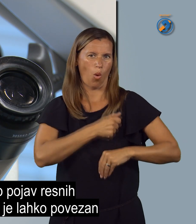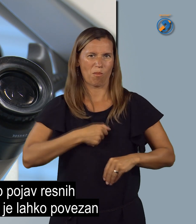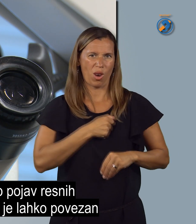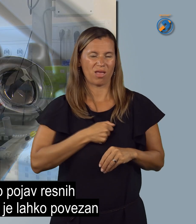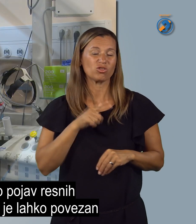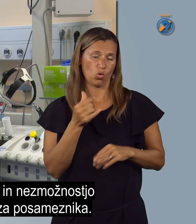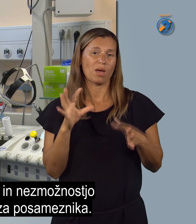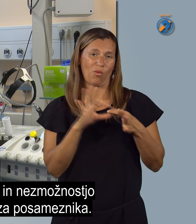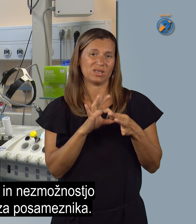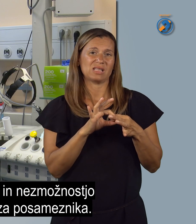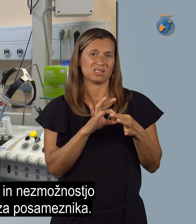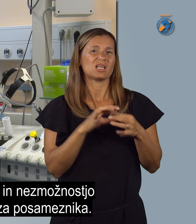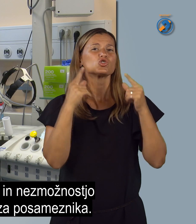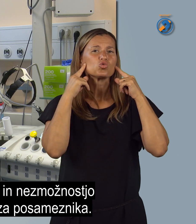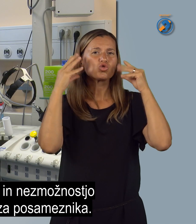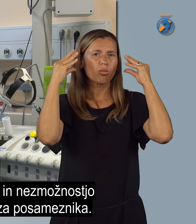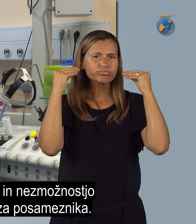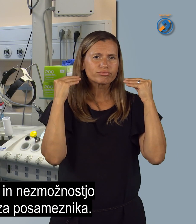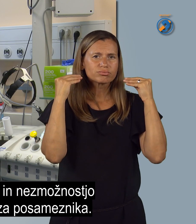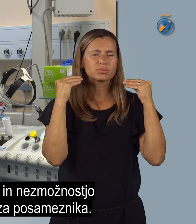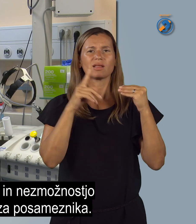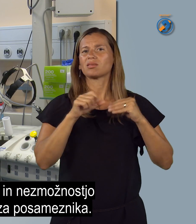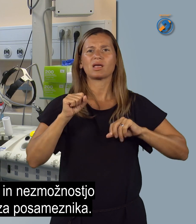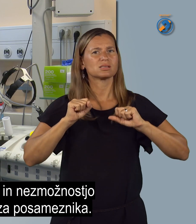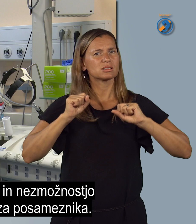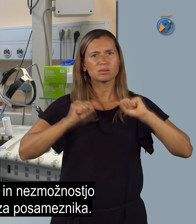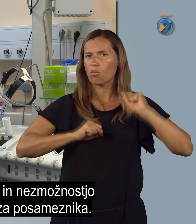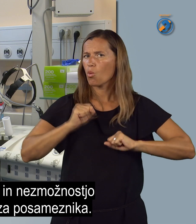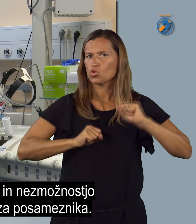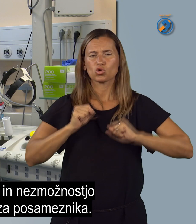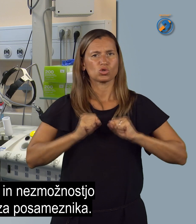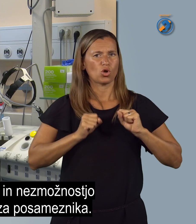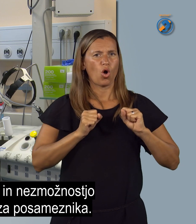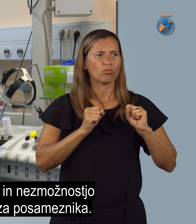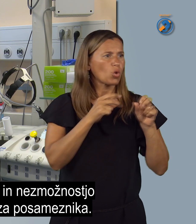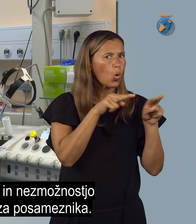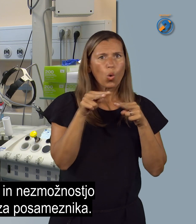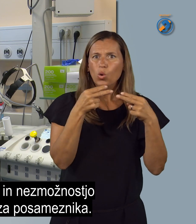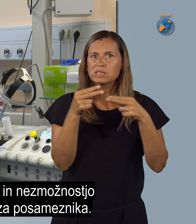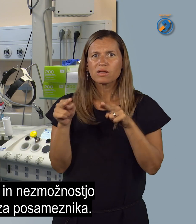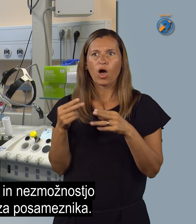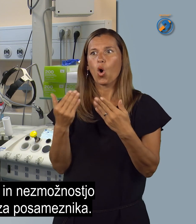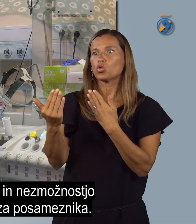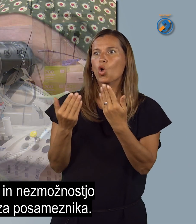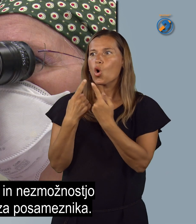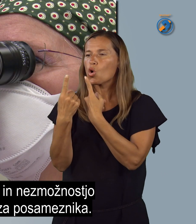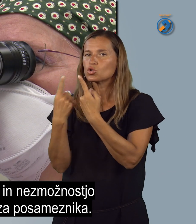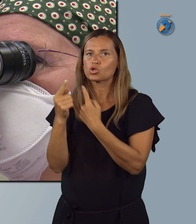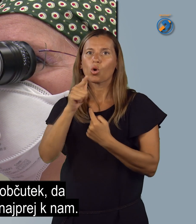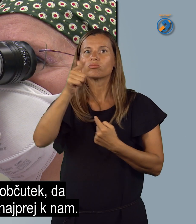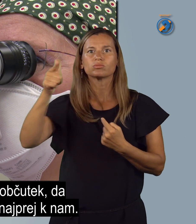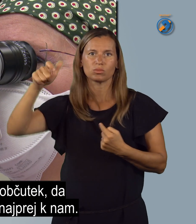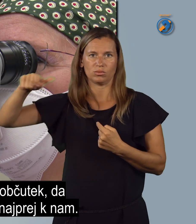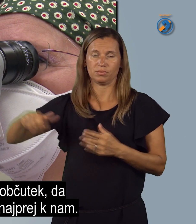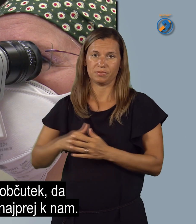lahko povezan z slušno deprivacijo in seveda z nezmožnostjo odziva in odnosov posameznika. Če